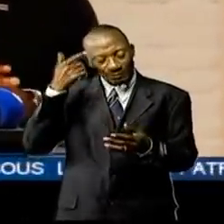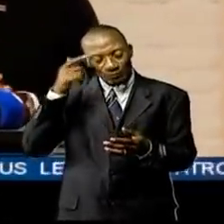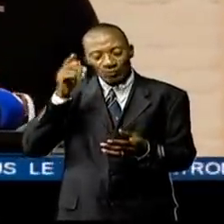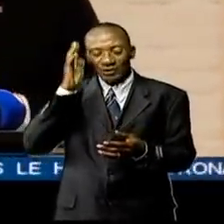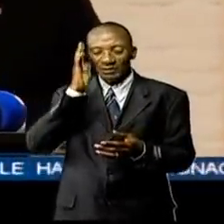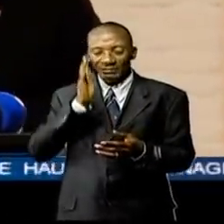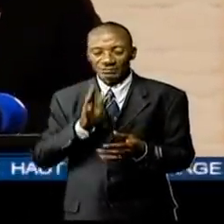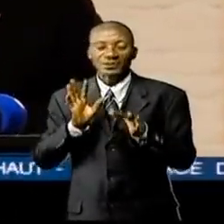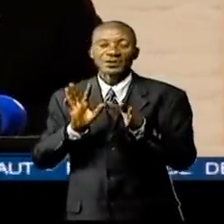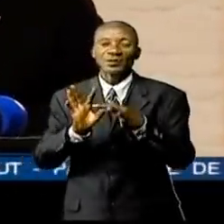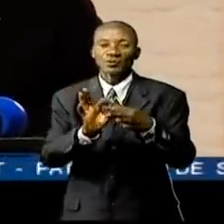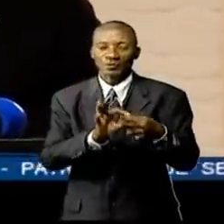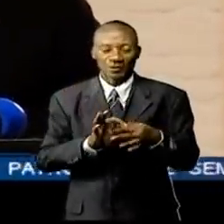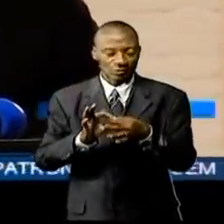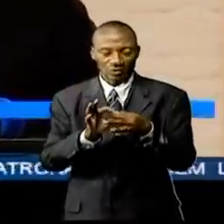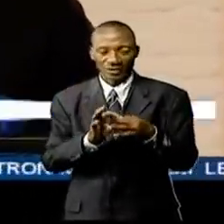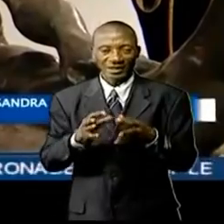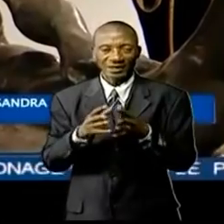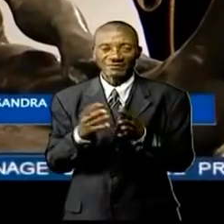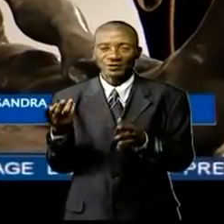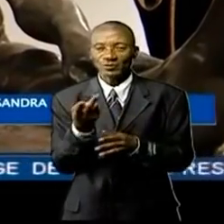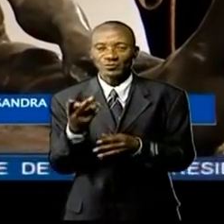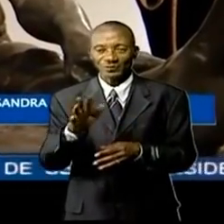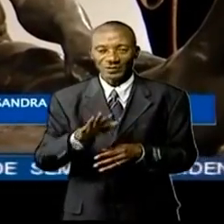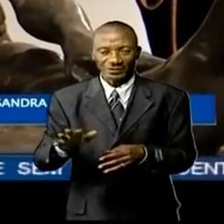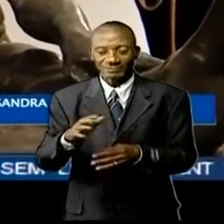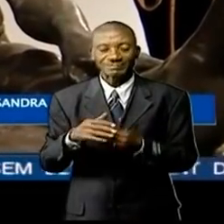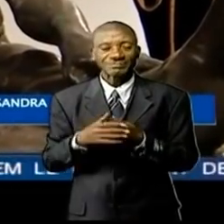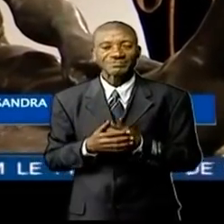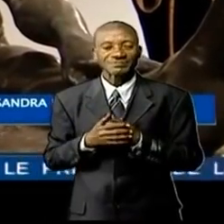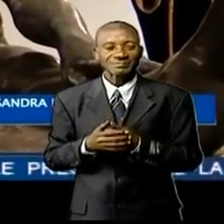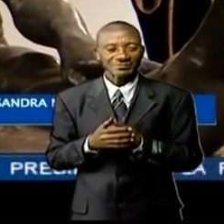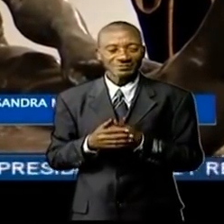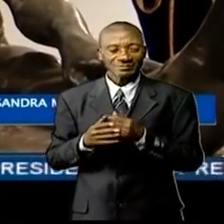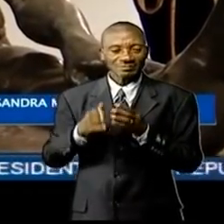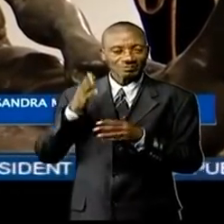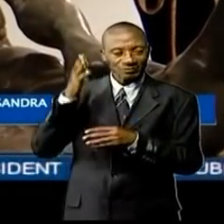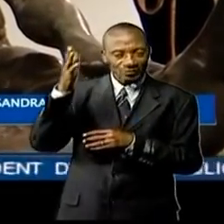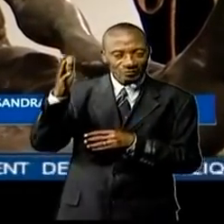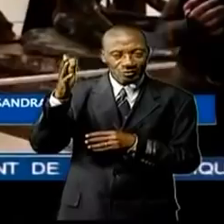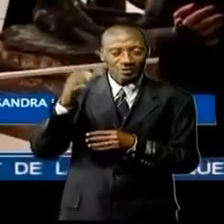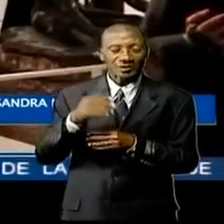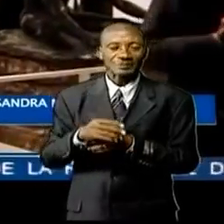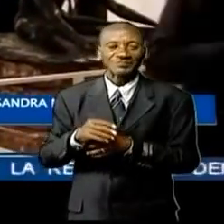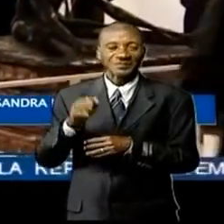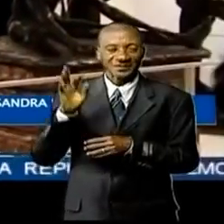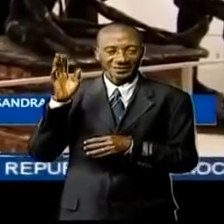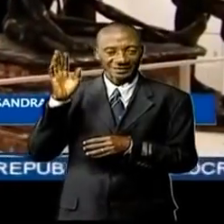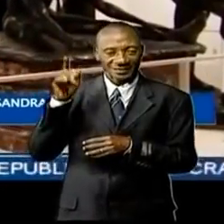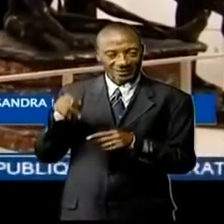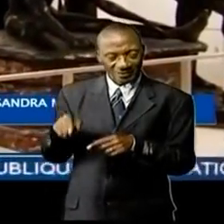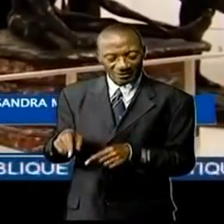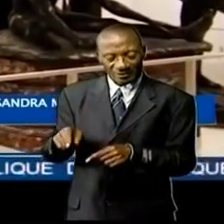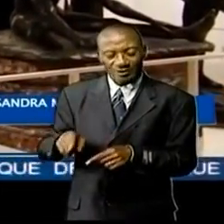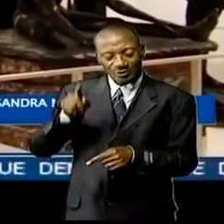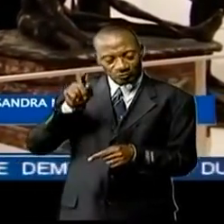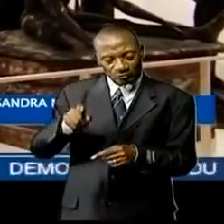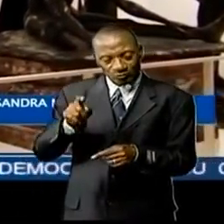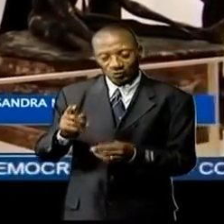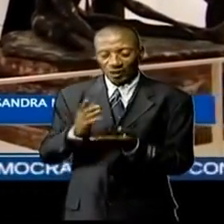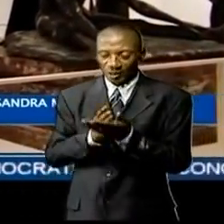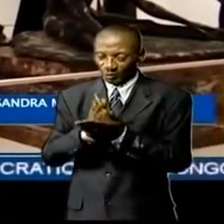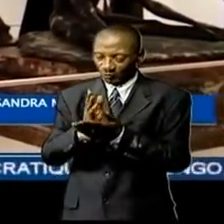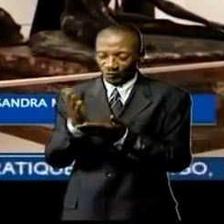de cette reconstitution que nous voulons avoir. Dans les prochains mois, Kinshasa devrait donc être rétabli dans ses droits, mais un grand